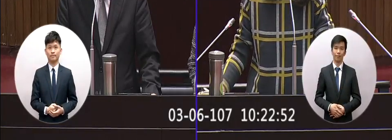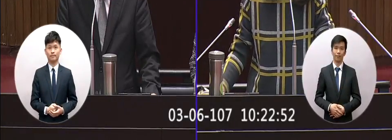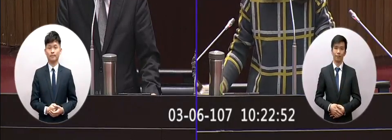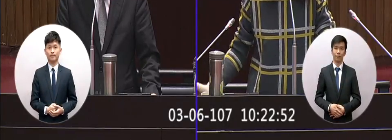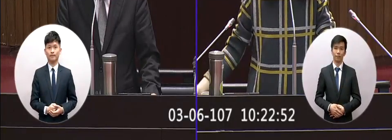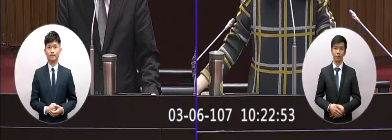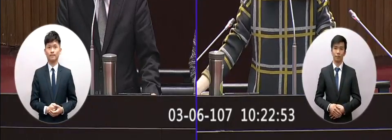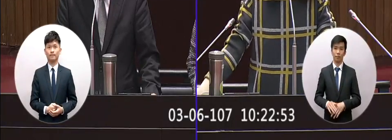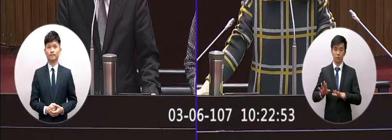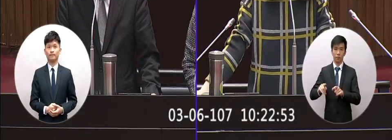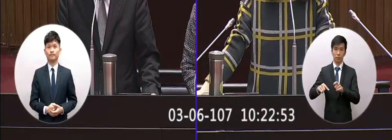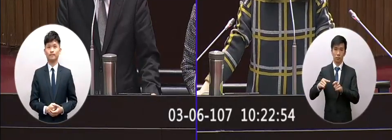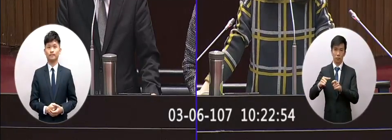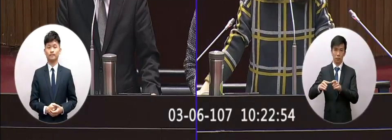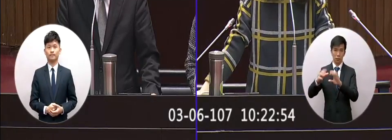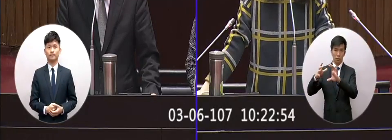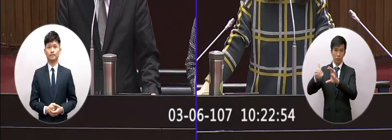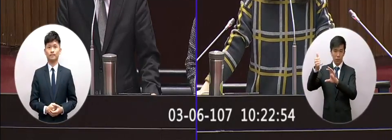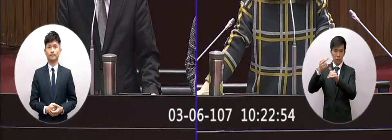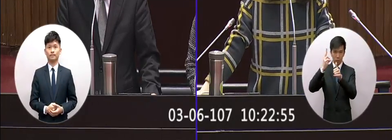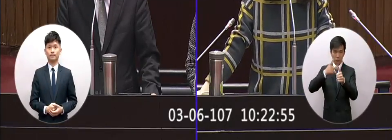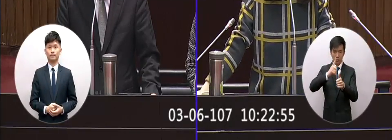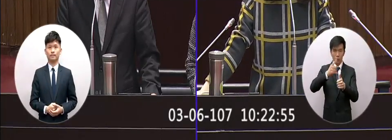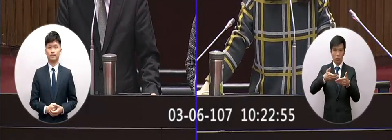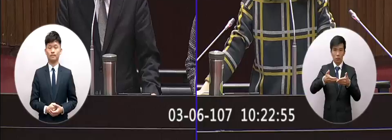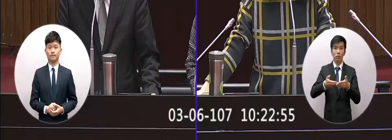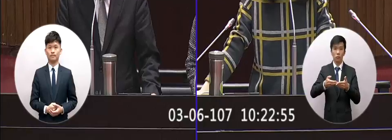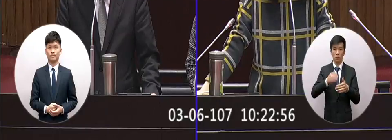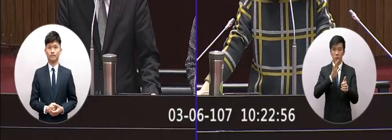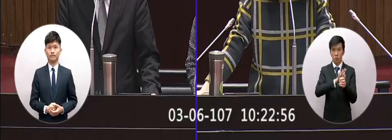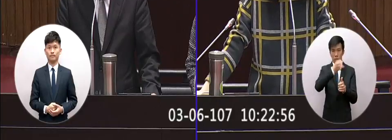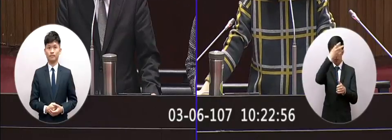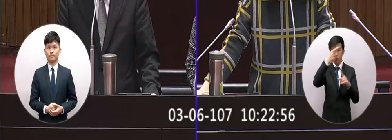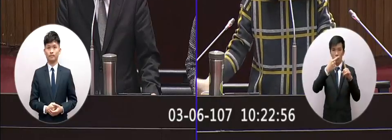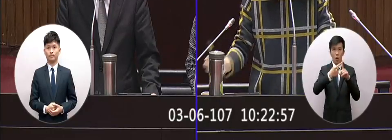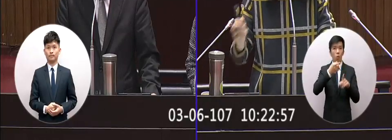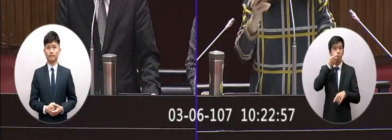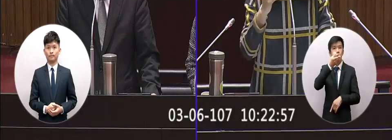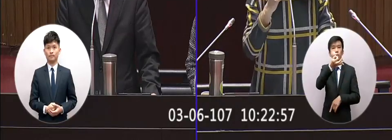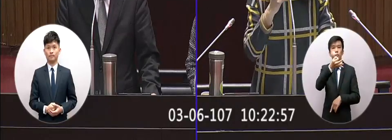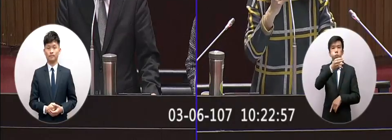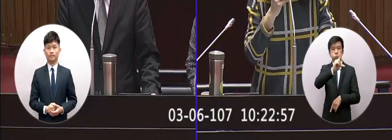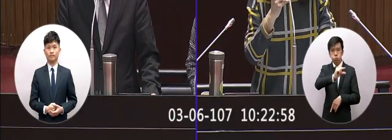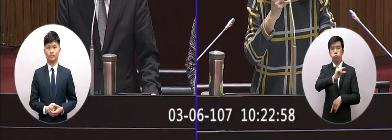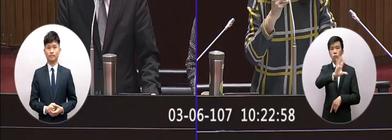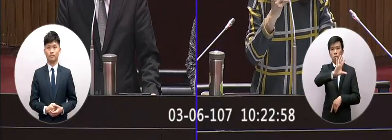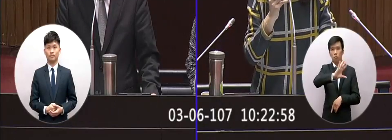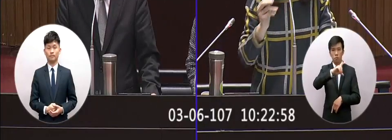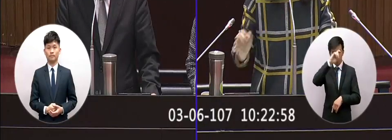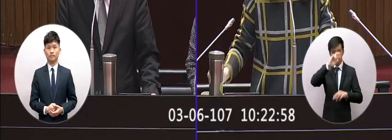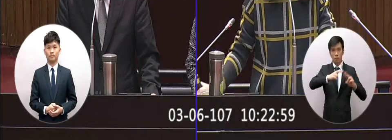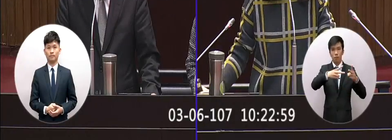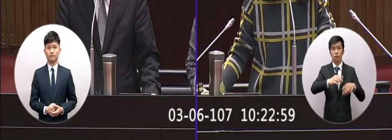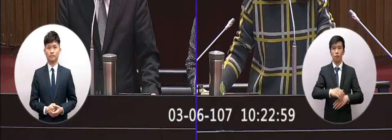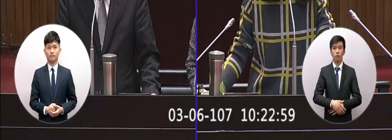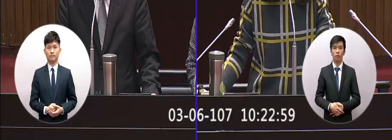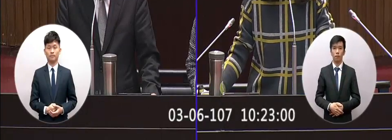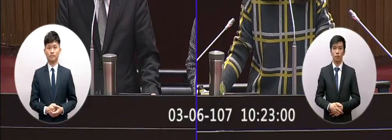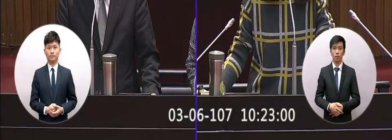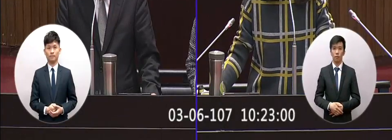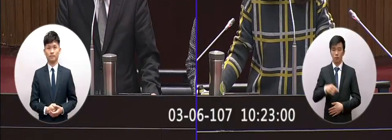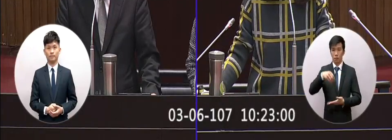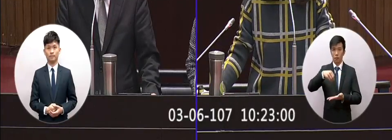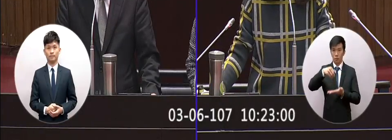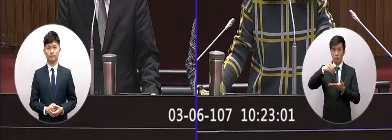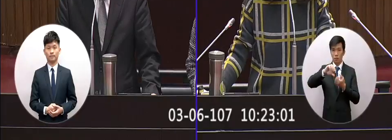我们行政团队最重要的一个任务就是要改善年轻人低薪的问题。好，那他提出了五个方法，那其中一